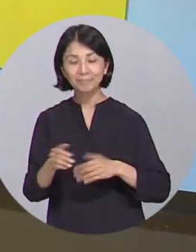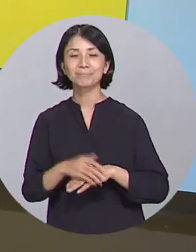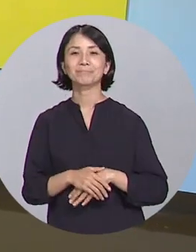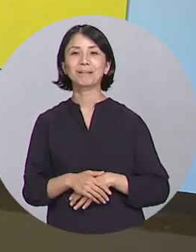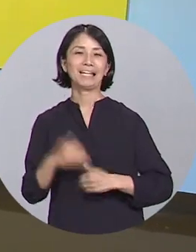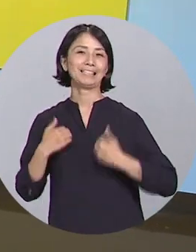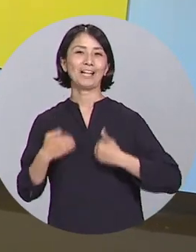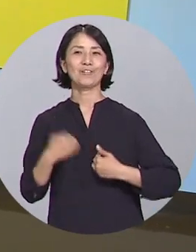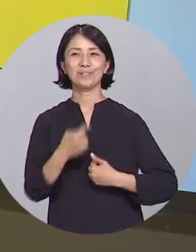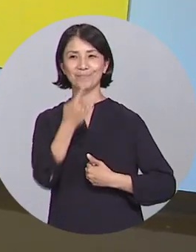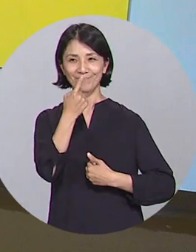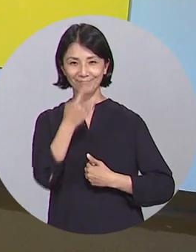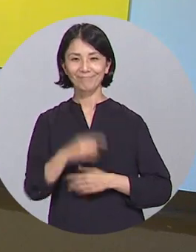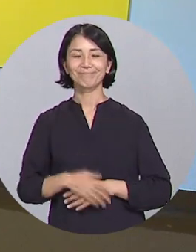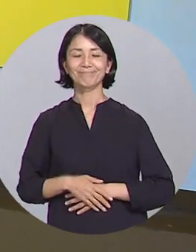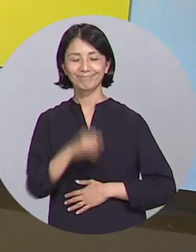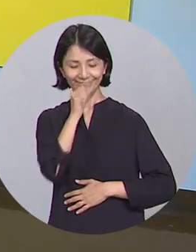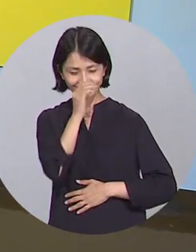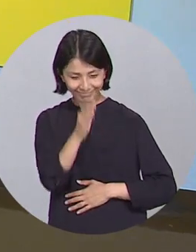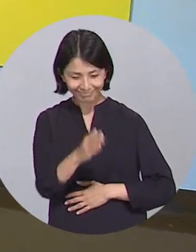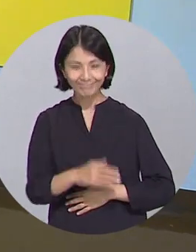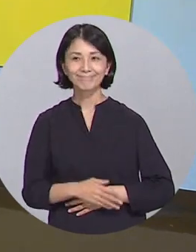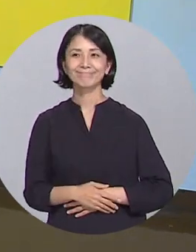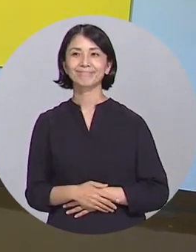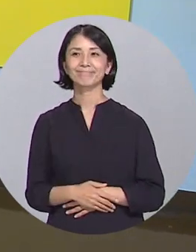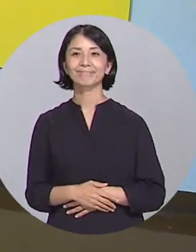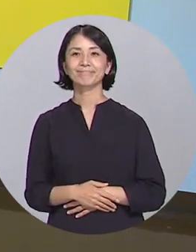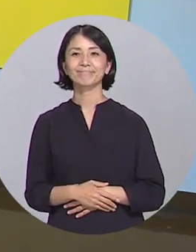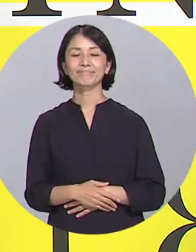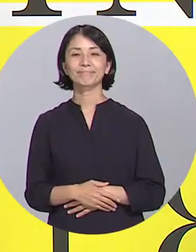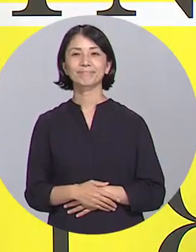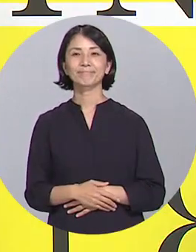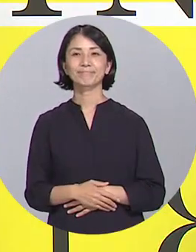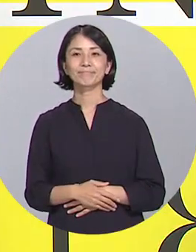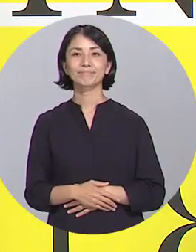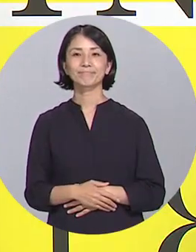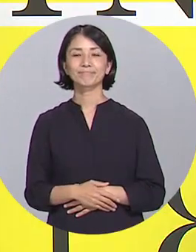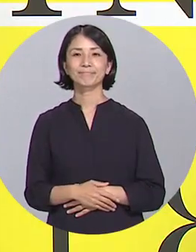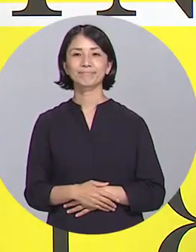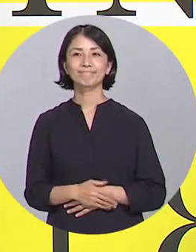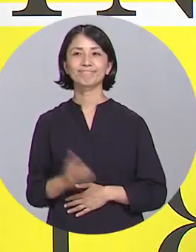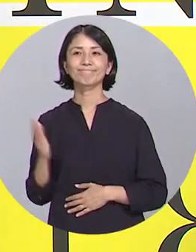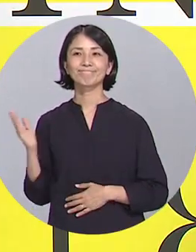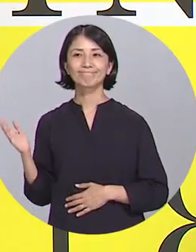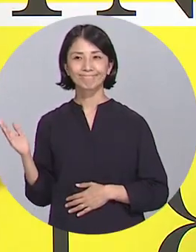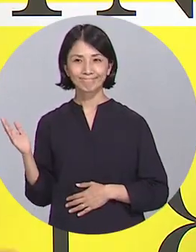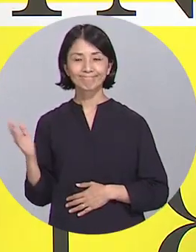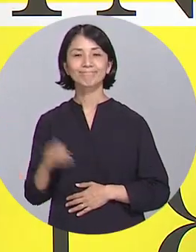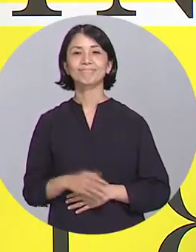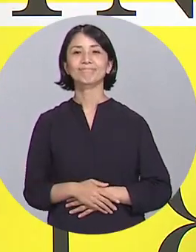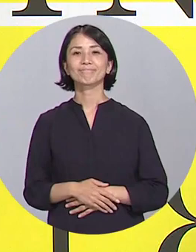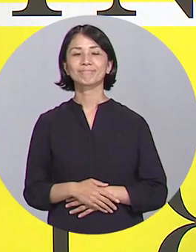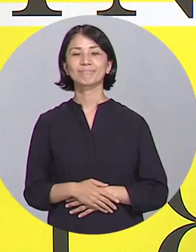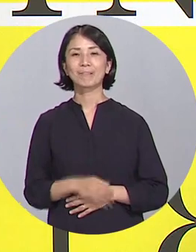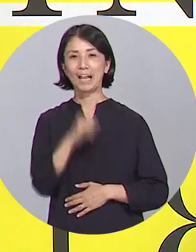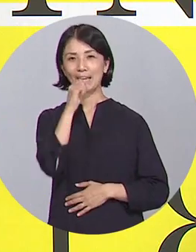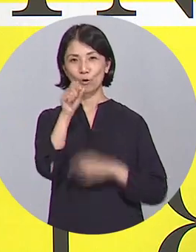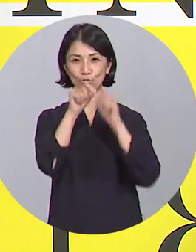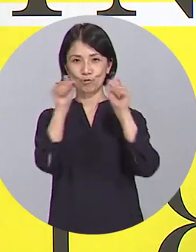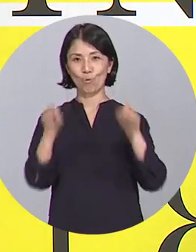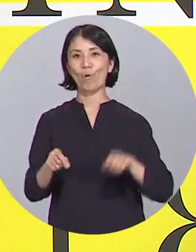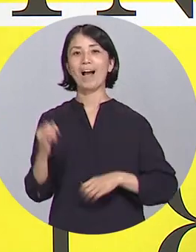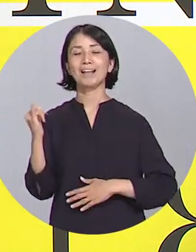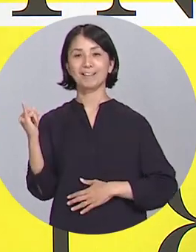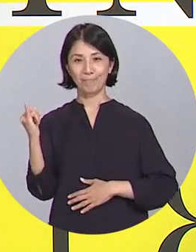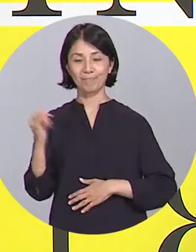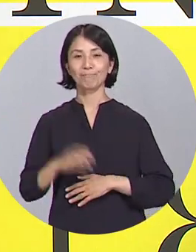ということで楽しみに参りました。よろしくお願いします。 よろしくお願いします。 解説してくださるのは学芸員の吉岡